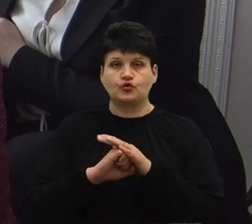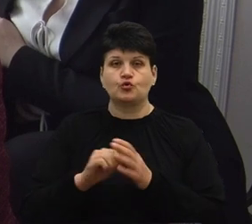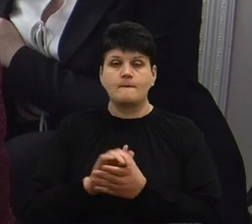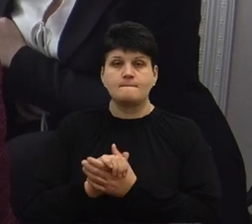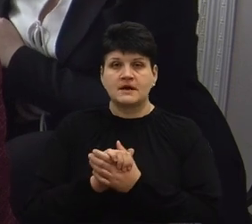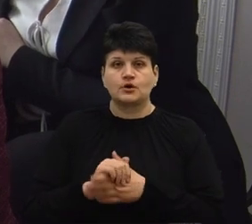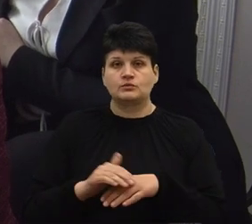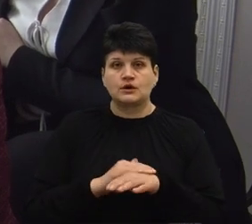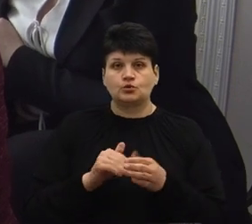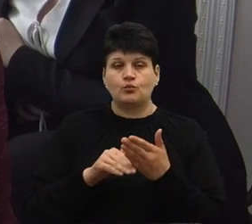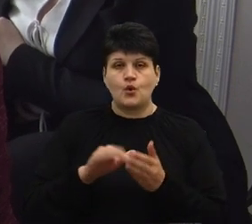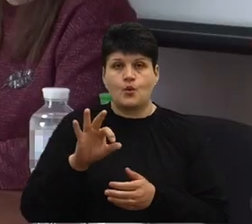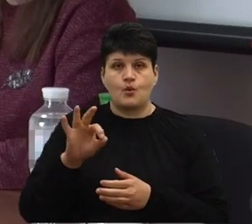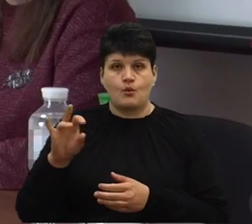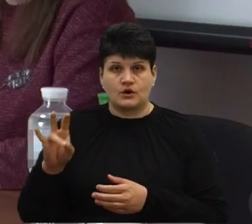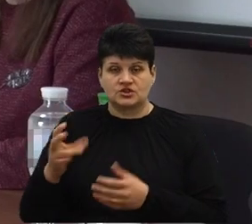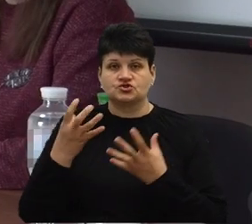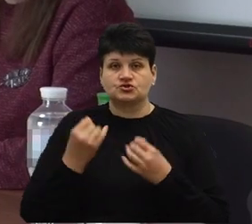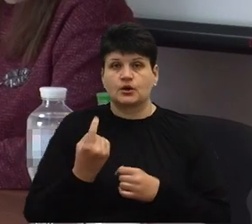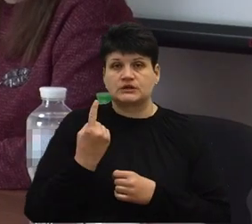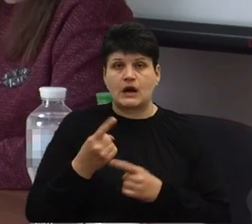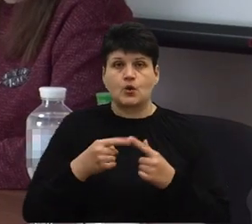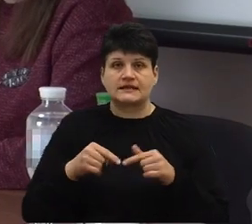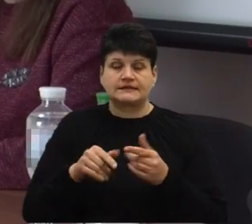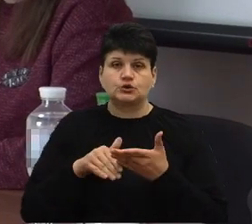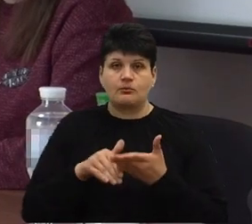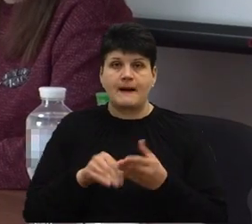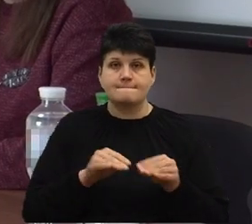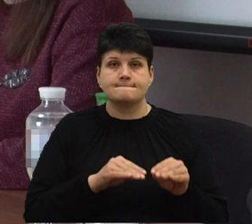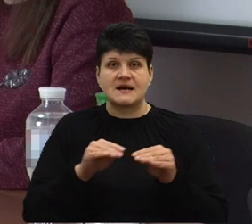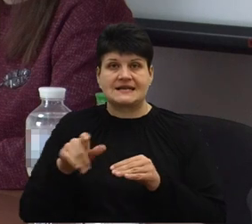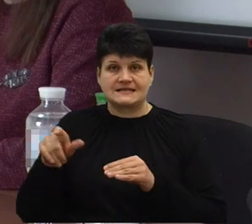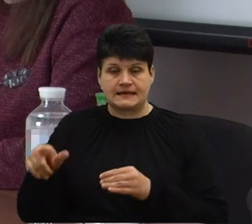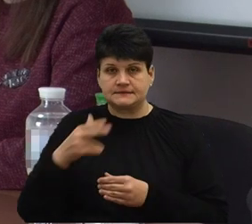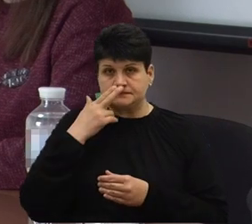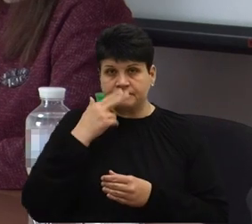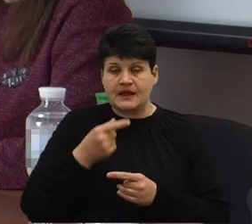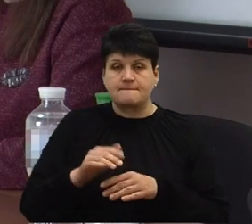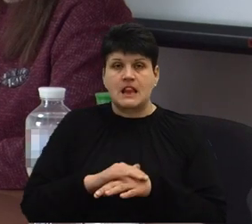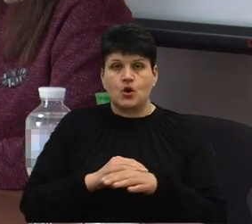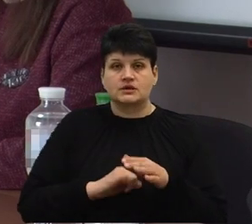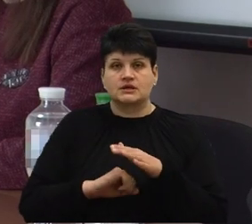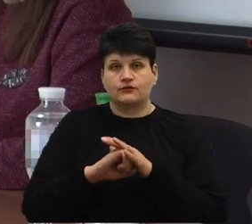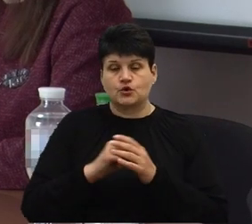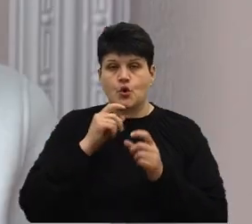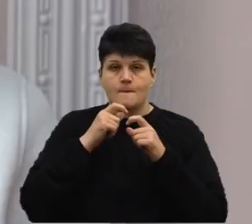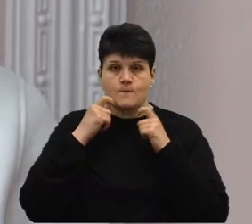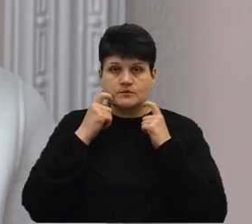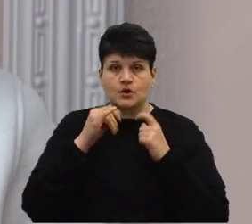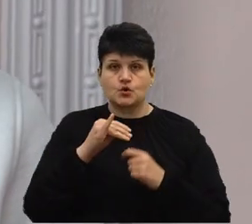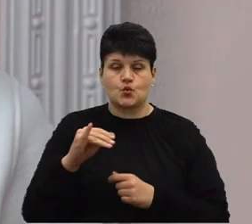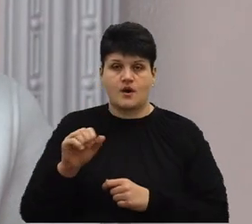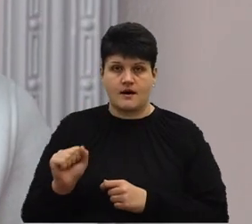гуманітарної допомоги ООН ще одна організація яка допомагає переселенцям адаптуватися благодійний фонд посмішка ua його